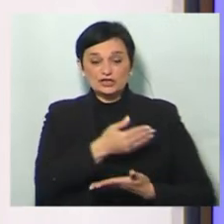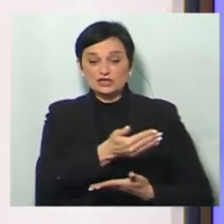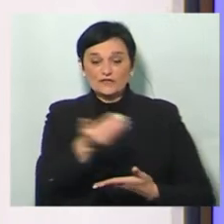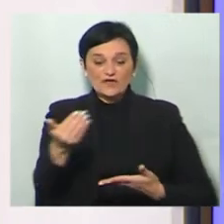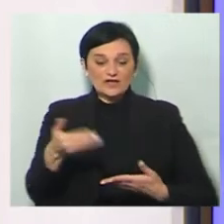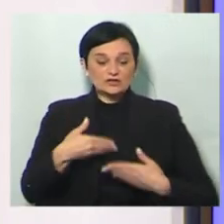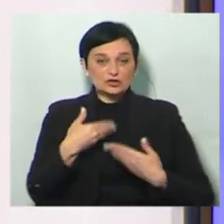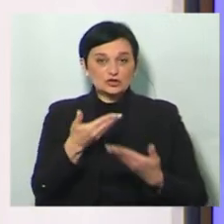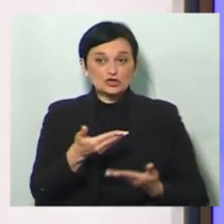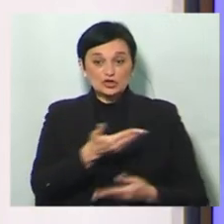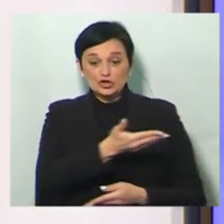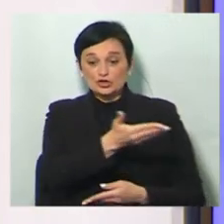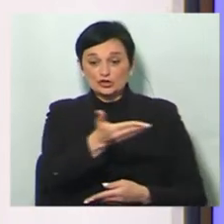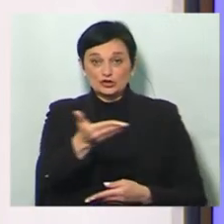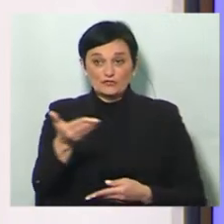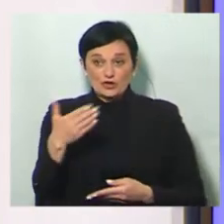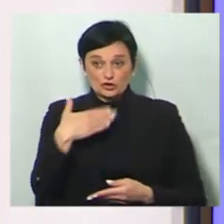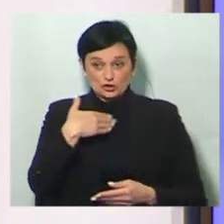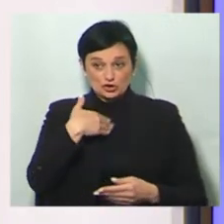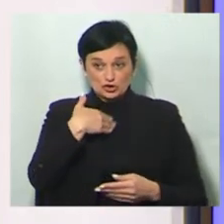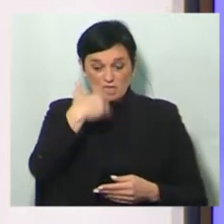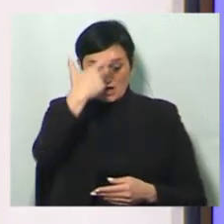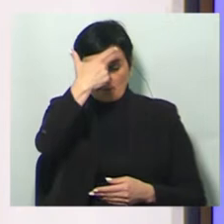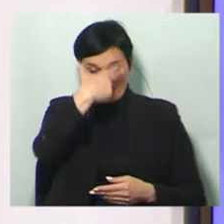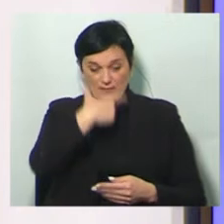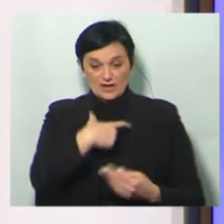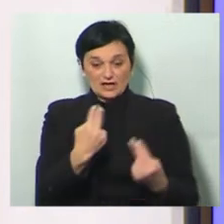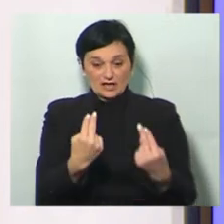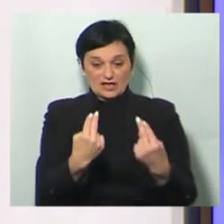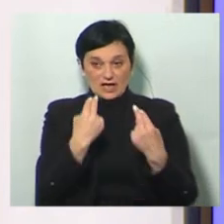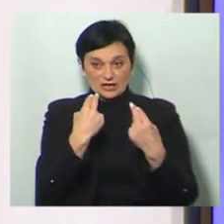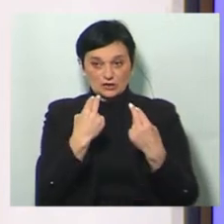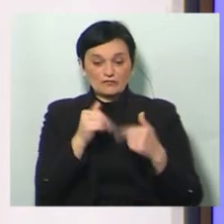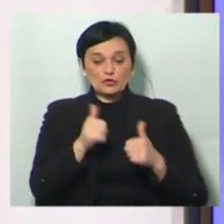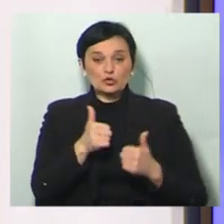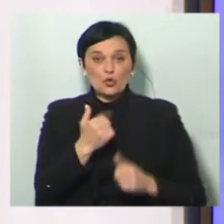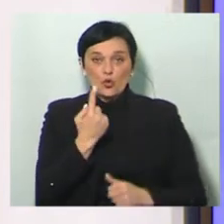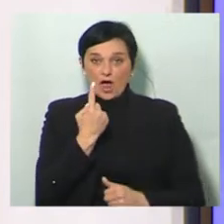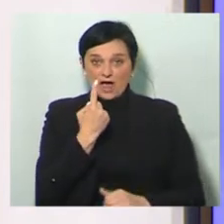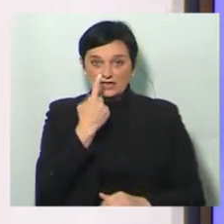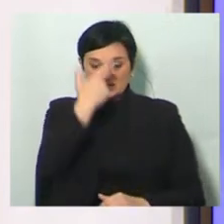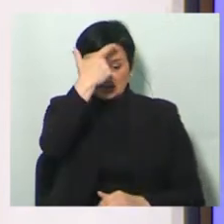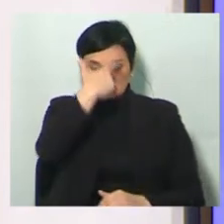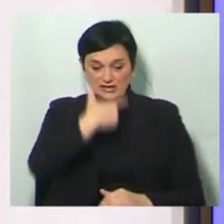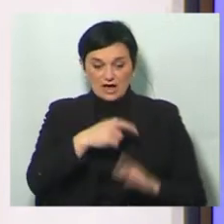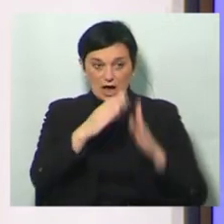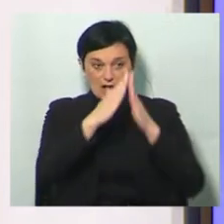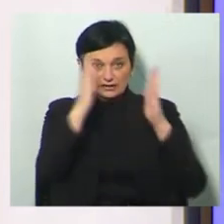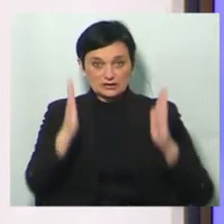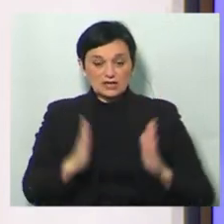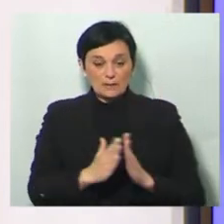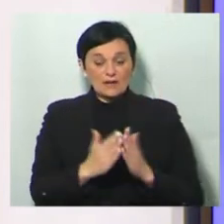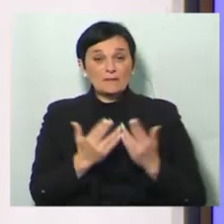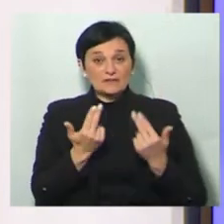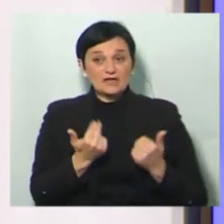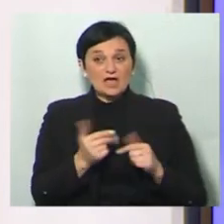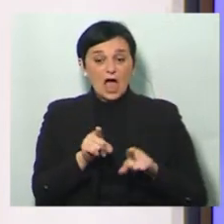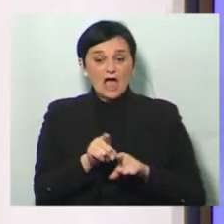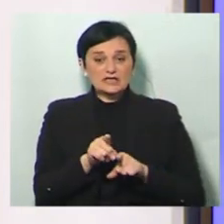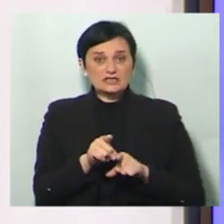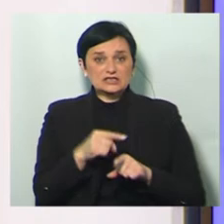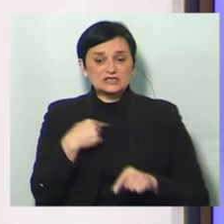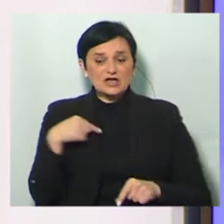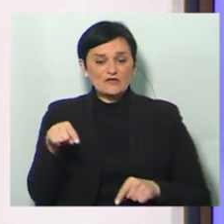tsinashe da tkuen ekranze chems gamosakhulebas khedavt. Როგორც ერთი ადამიანის გამოსახულებას. Დიახ, ასე ვართ